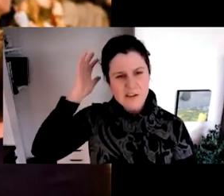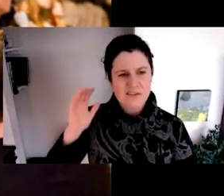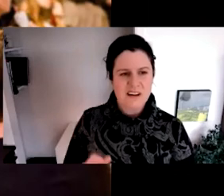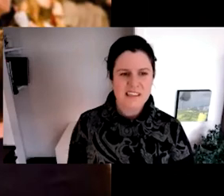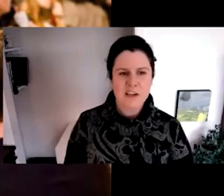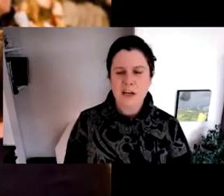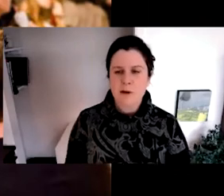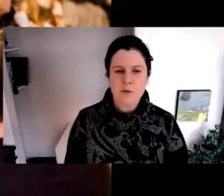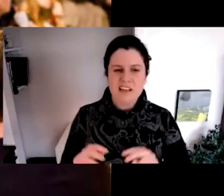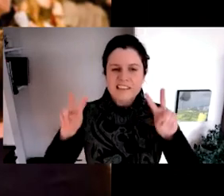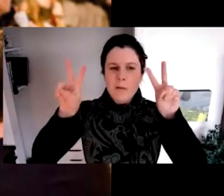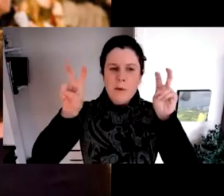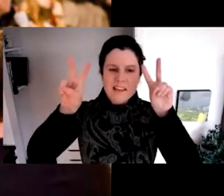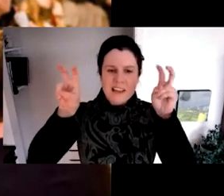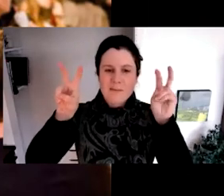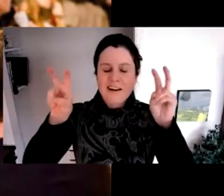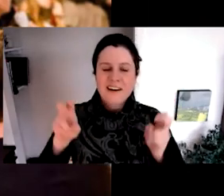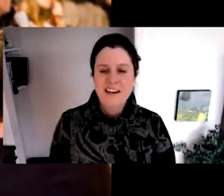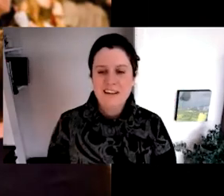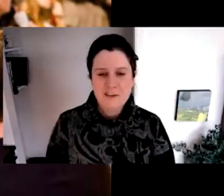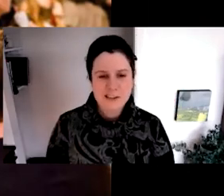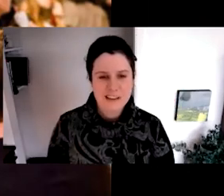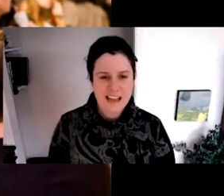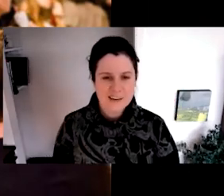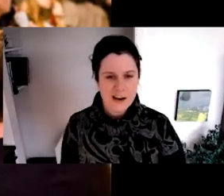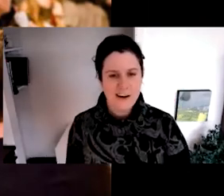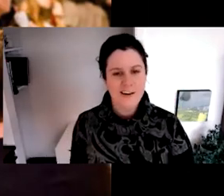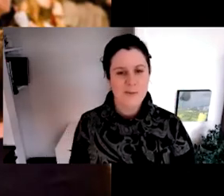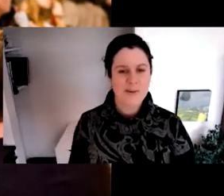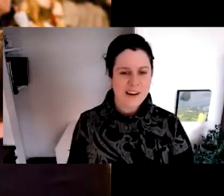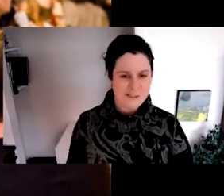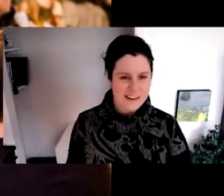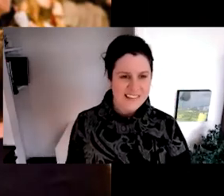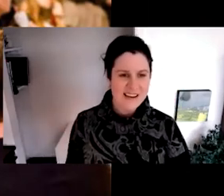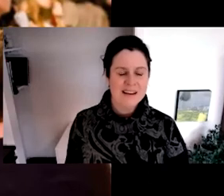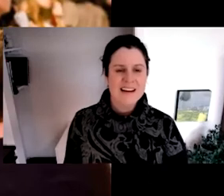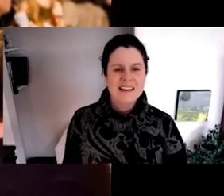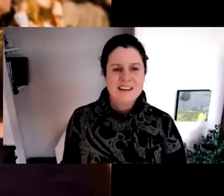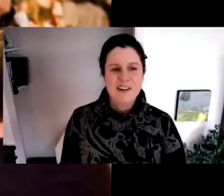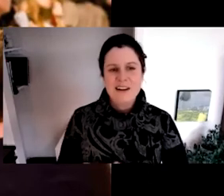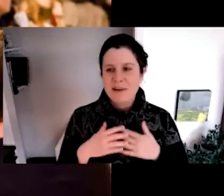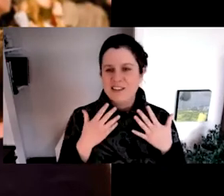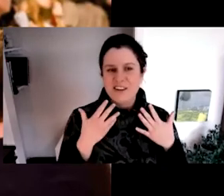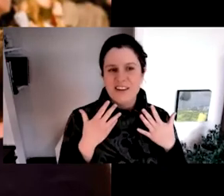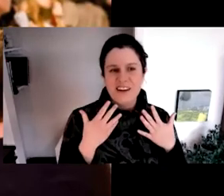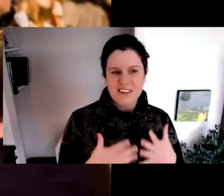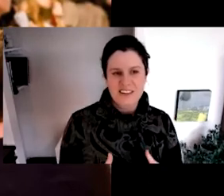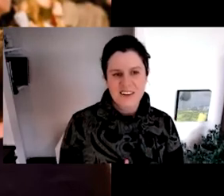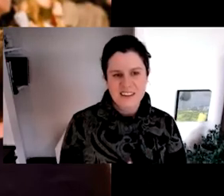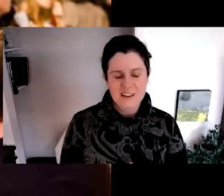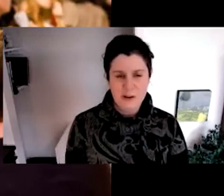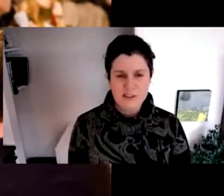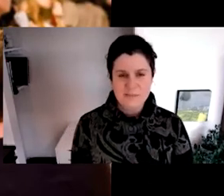l'évaluation du français que j'appelle pour l'instant momentanément l'évaluation de la rigueur on pourrait revoir le terme donc les personnes